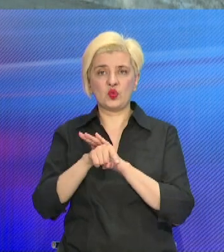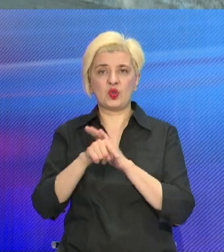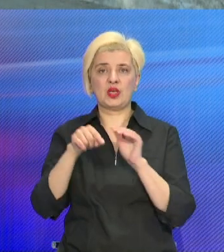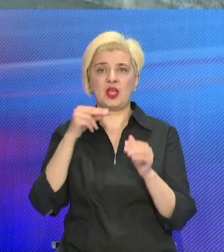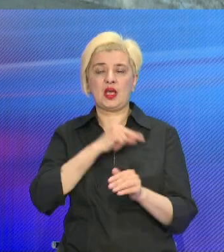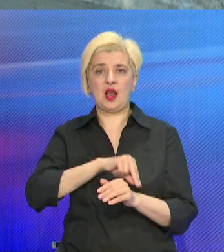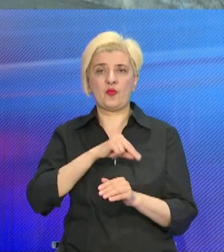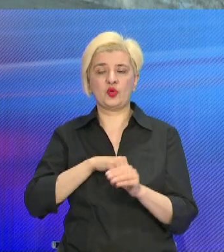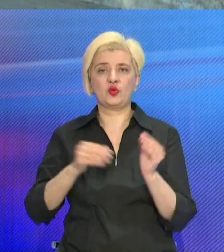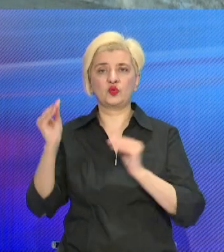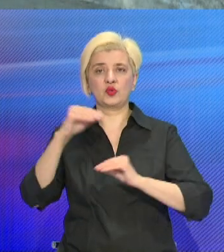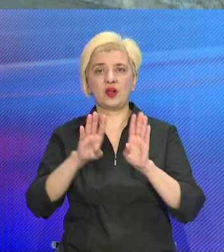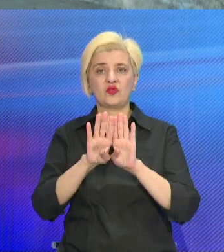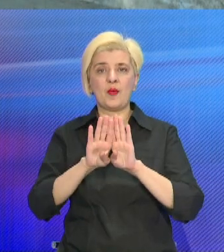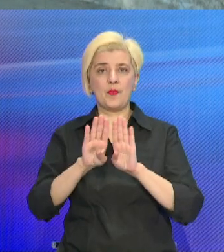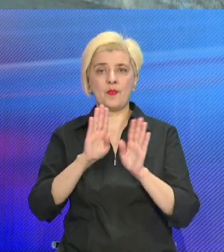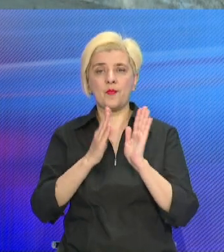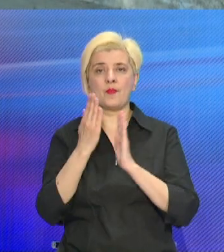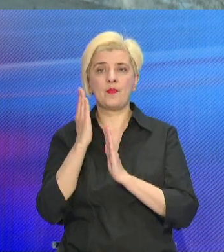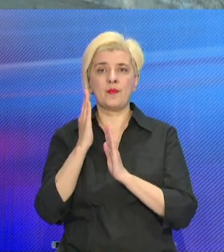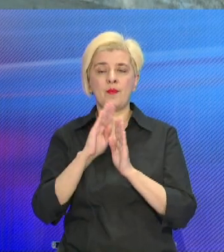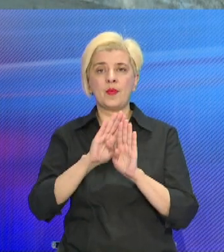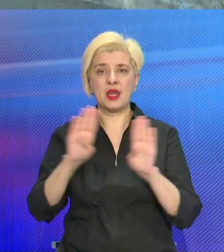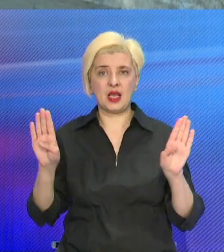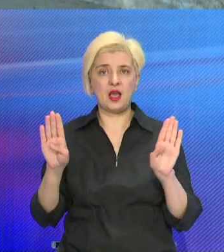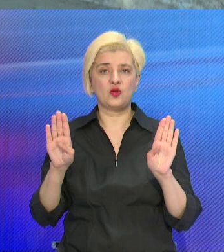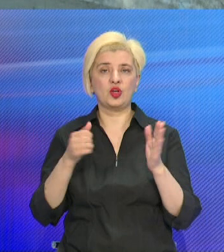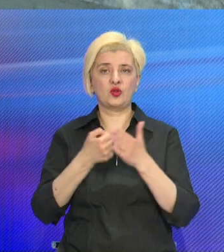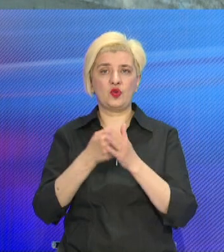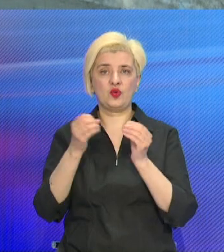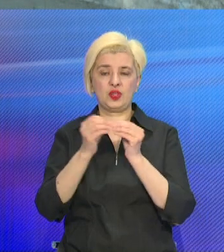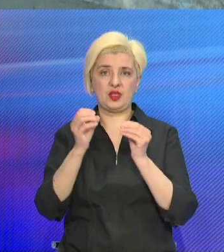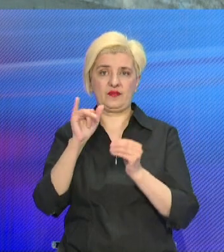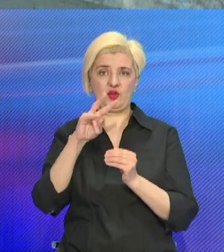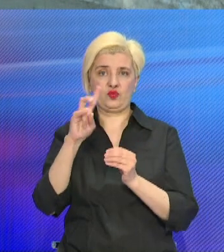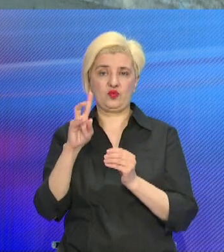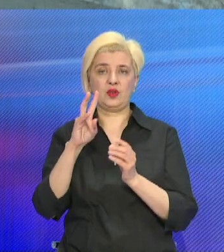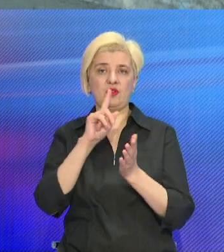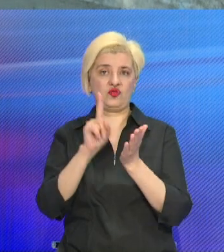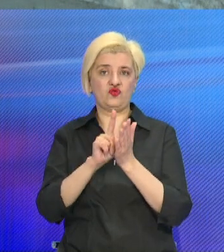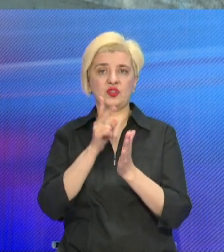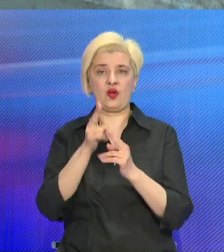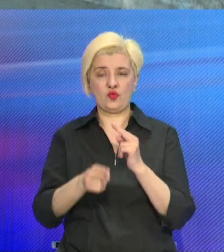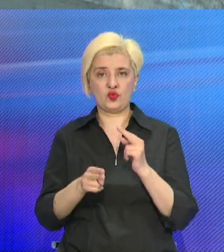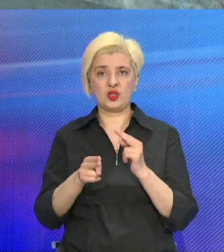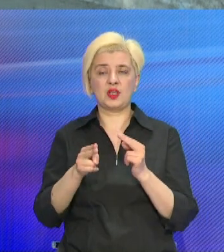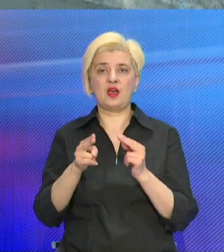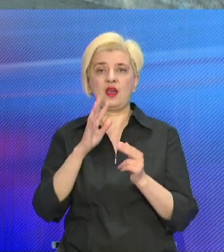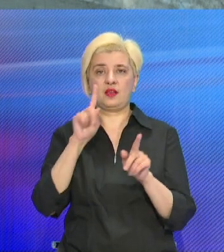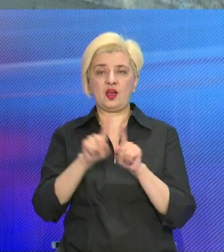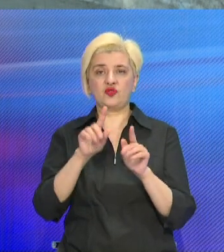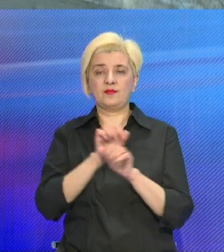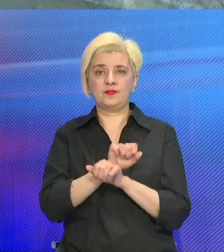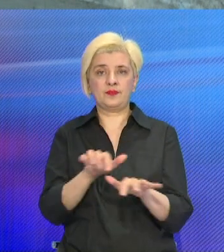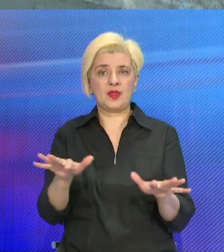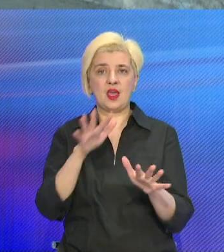перегородок. Числа 10 мы должны докончить июня все 100% перегородки внутренние. Ведется электрика,